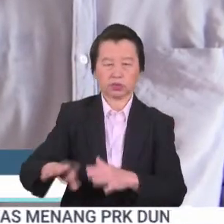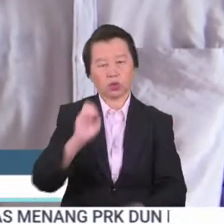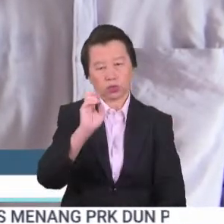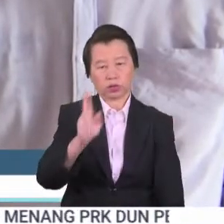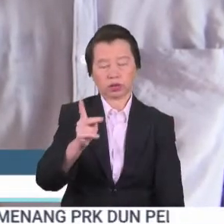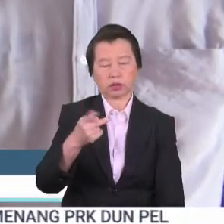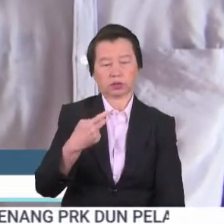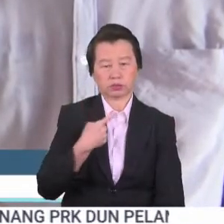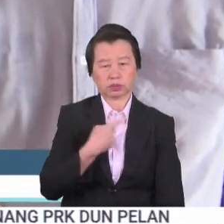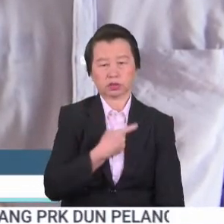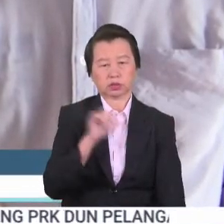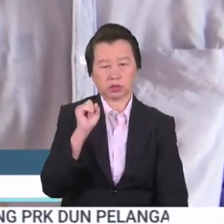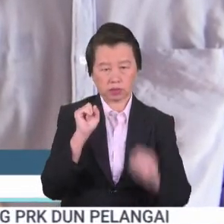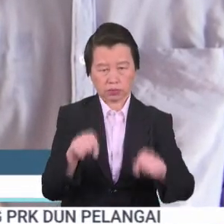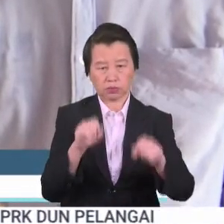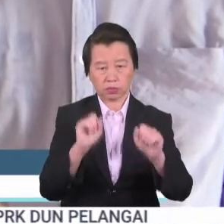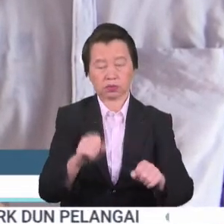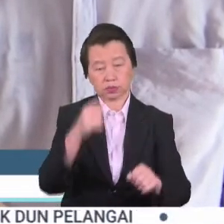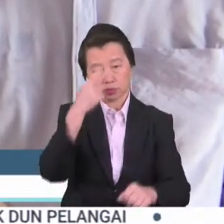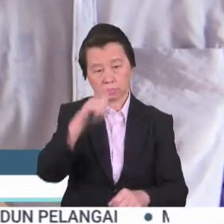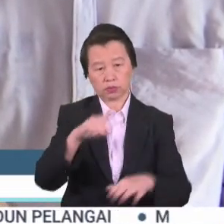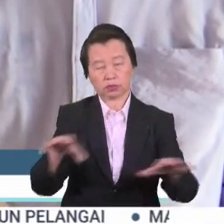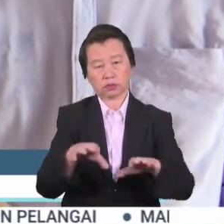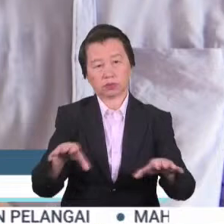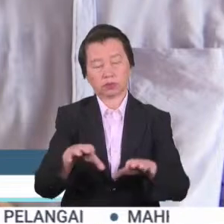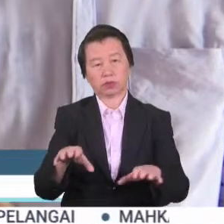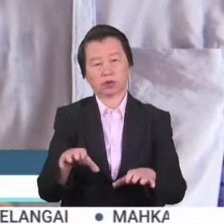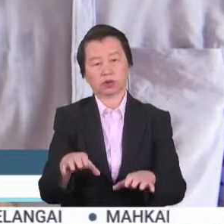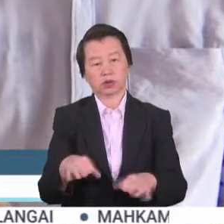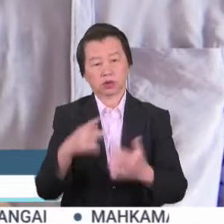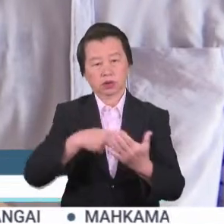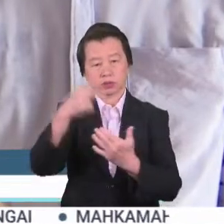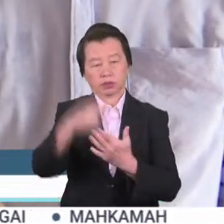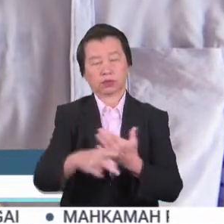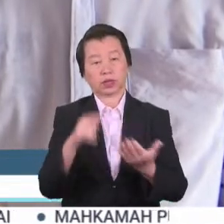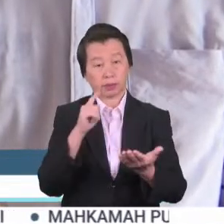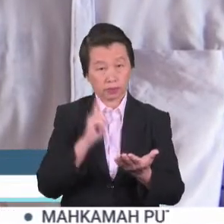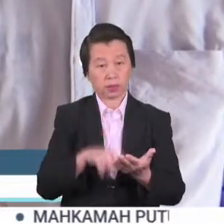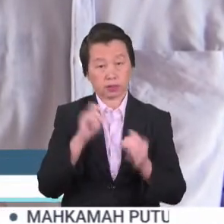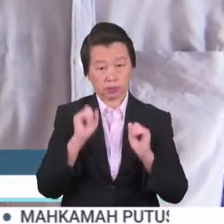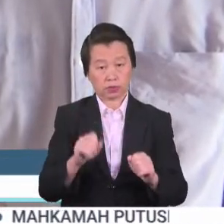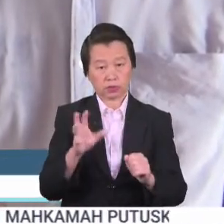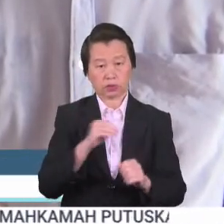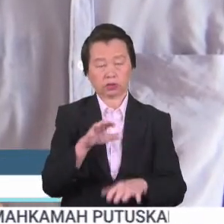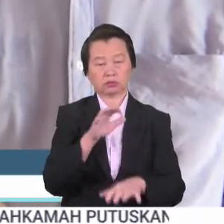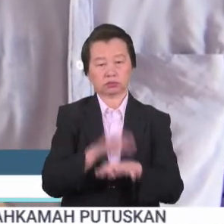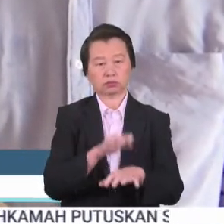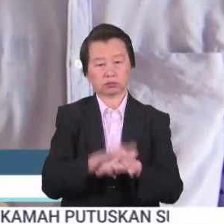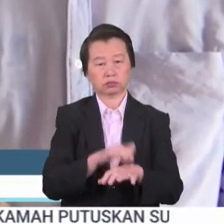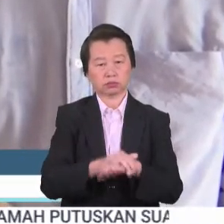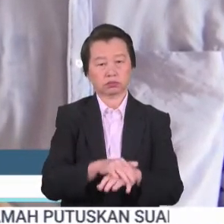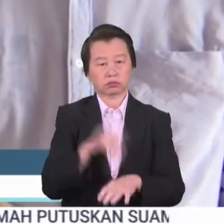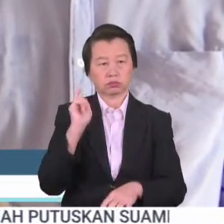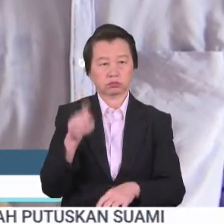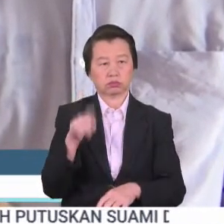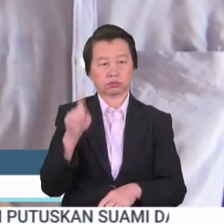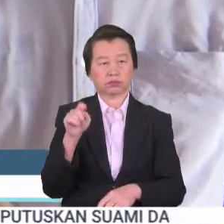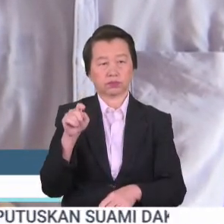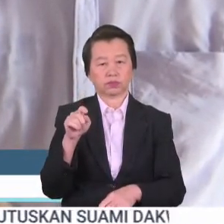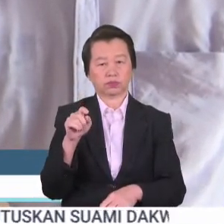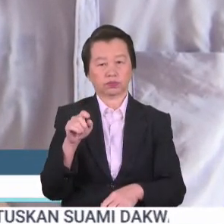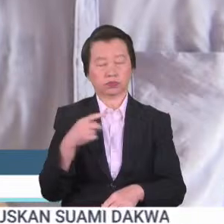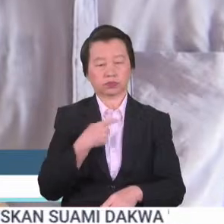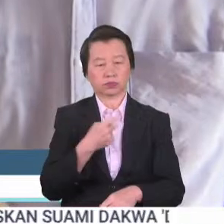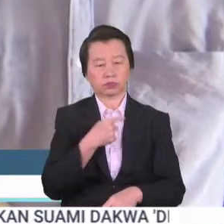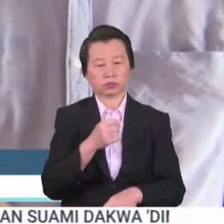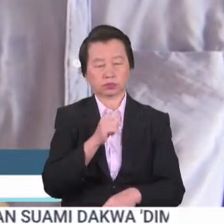Oke kita boleh saja untukakukanam macam ini dan sambutan Seharusnya seharusnya